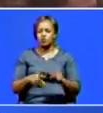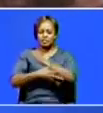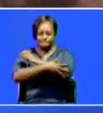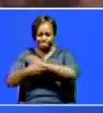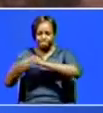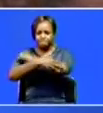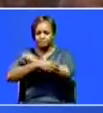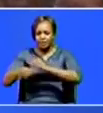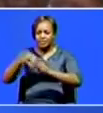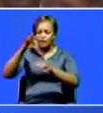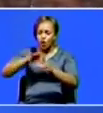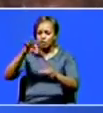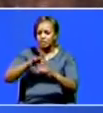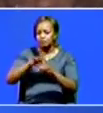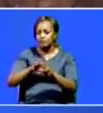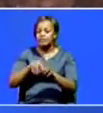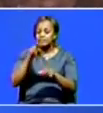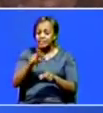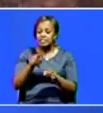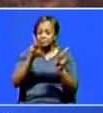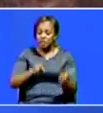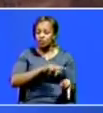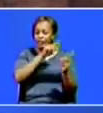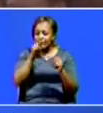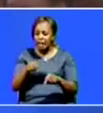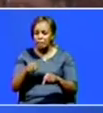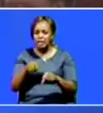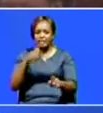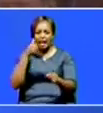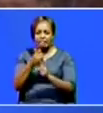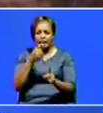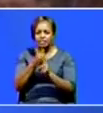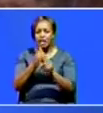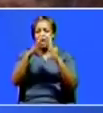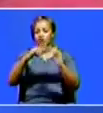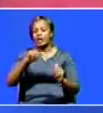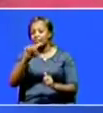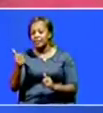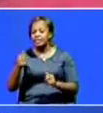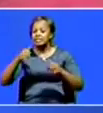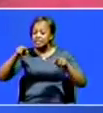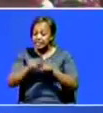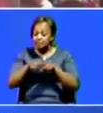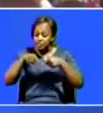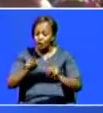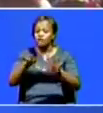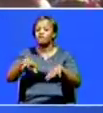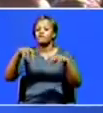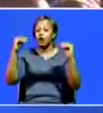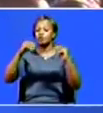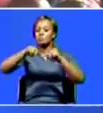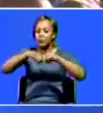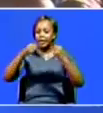Huyo ni mtu ambaye alikuja kuvamia nyumba ya wengine na alikuwa amepatikana kama anavunja dirisha ya bedroom.